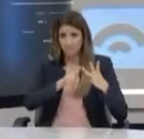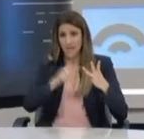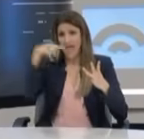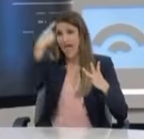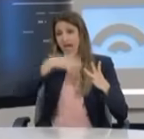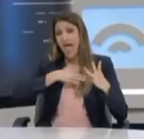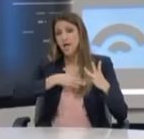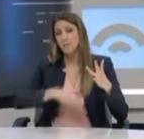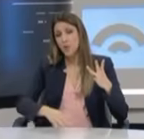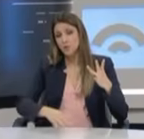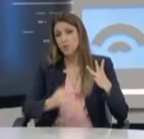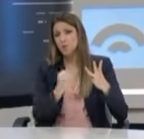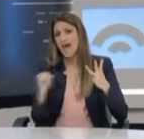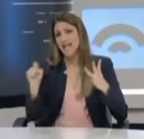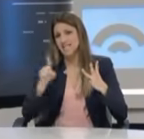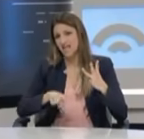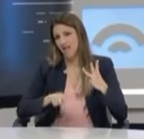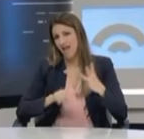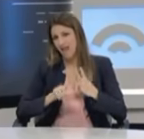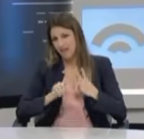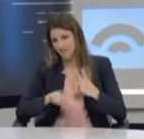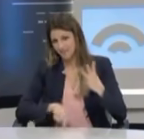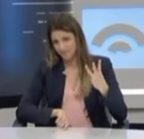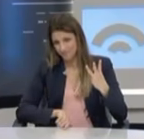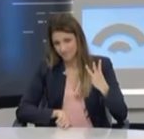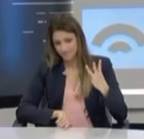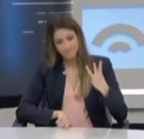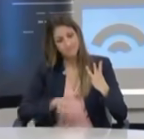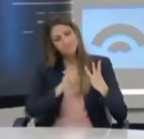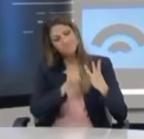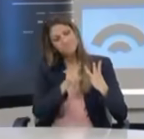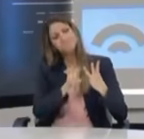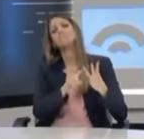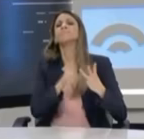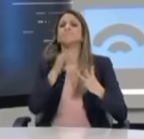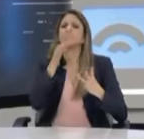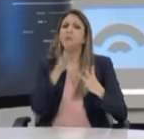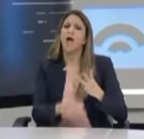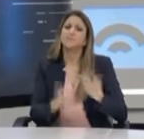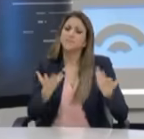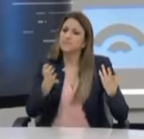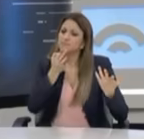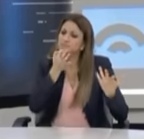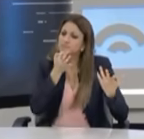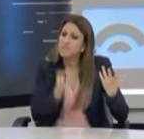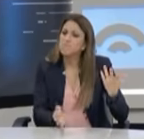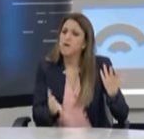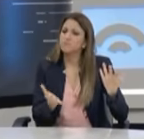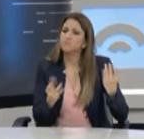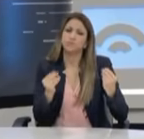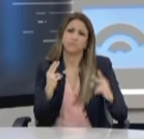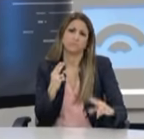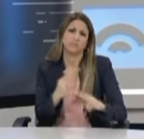Η κυρία εκπρόσωπος των ΑΝΕΛ, αφού υπερασπίστηκε με πάθος την θέση